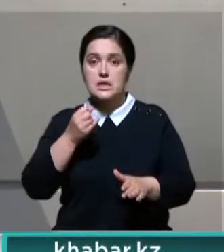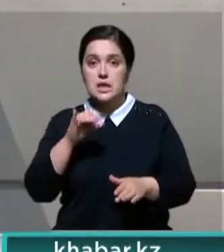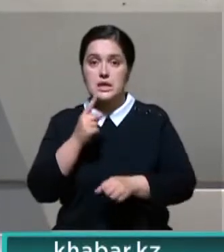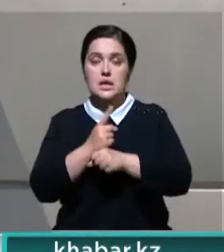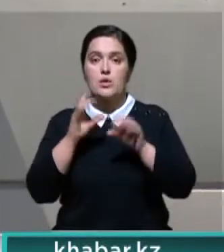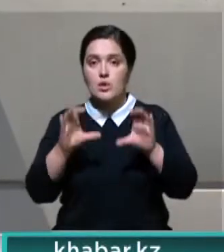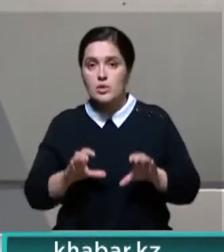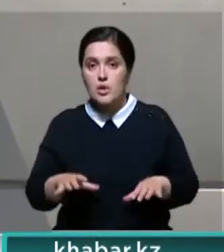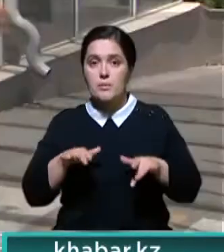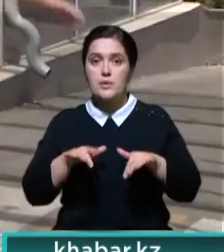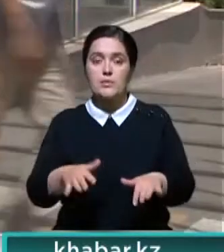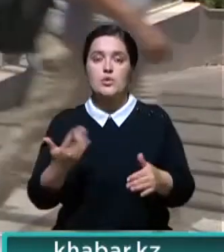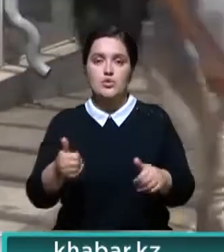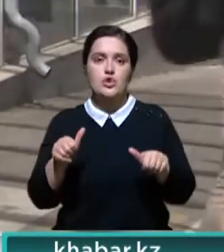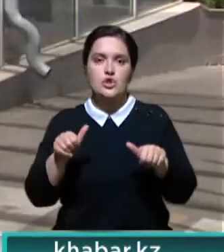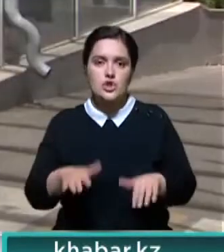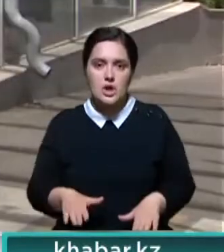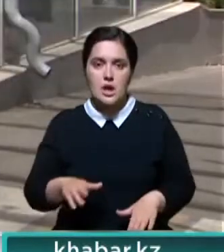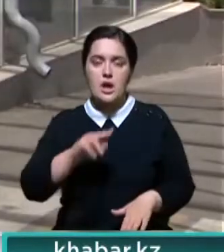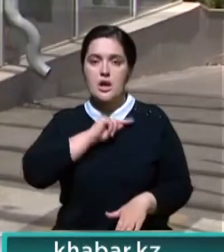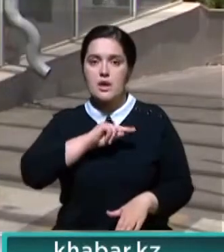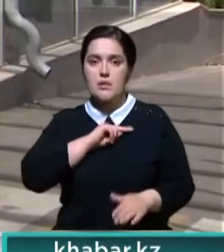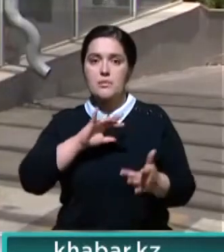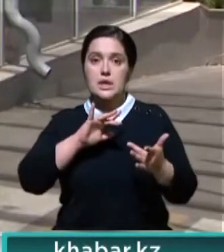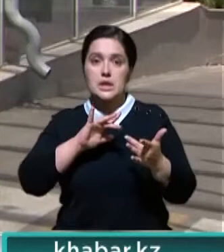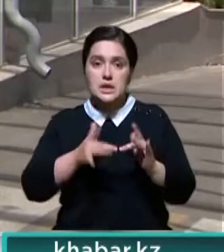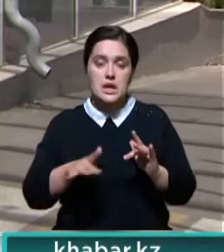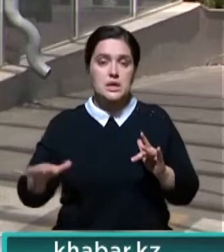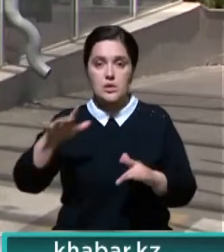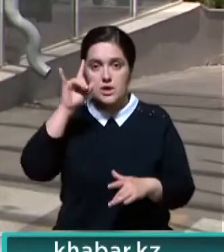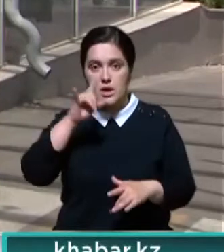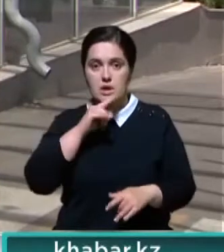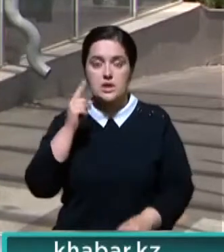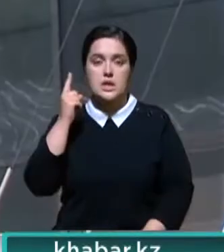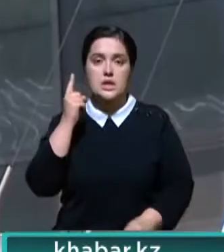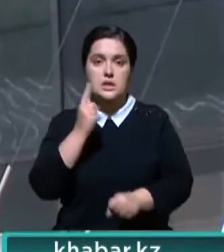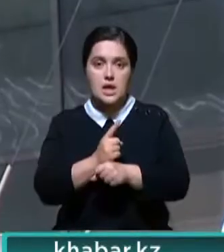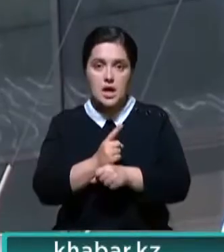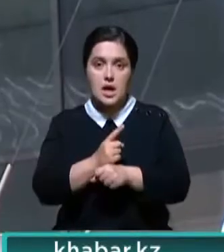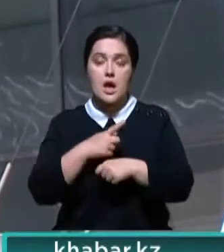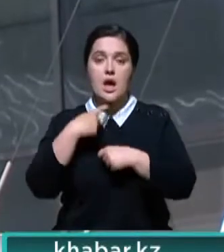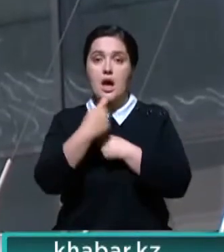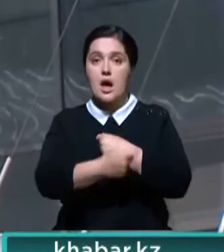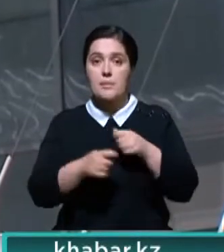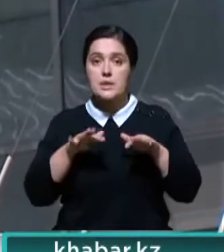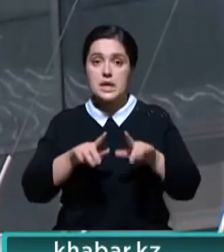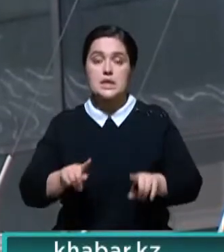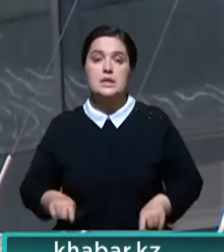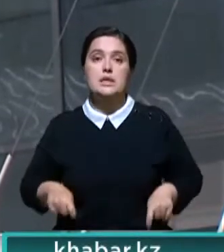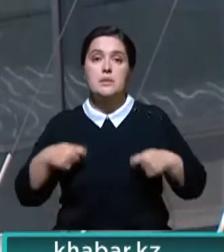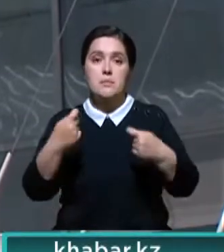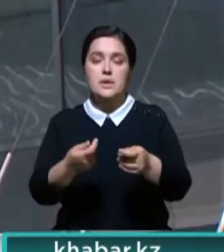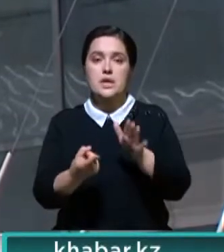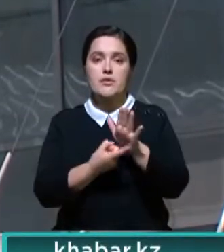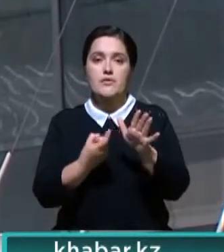деятельности сайта незаконной. По этому делу уже вынесено решение, и работа интернет-ресурса на территории Казахстана запрещена, а материалы